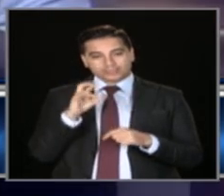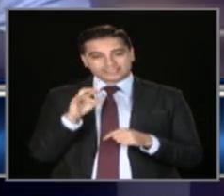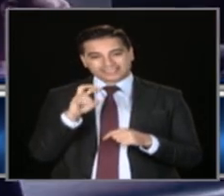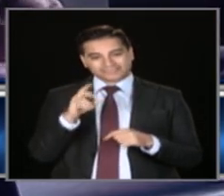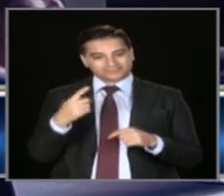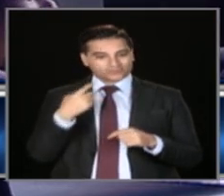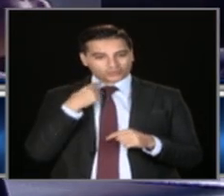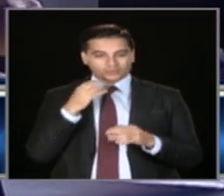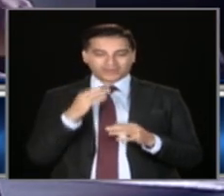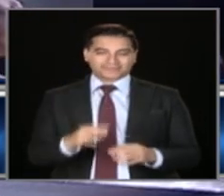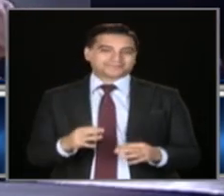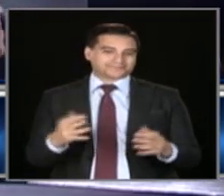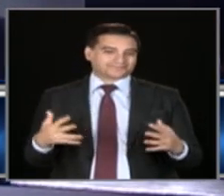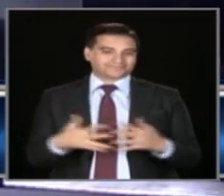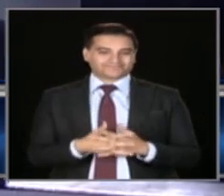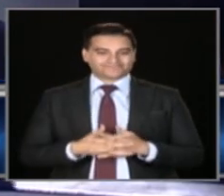يا داود،